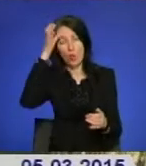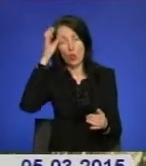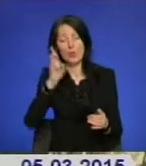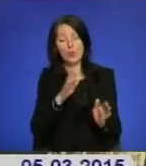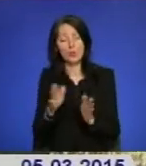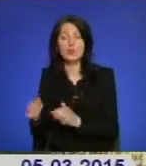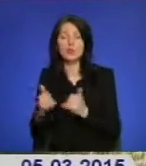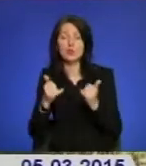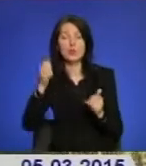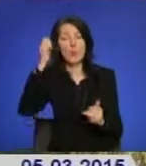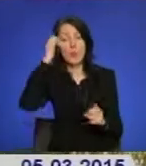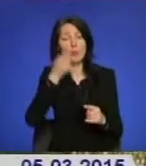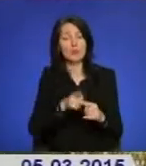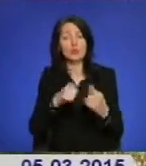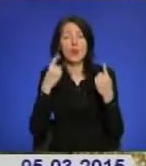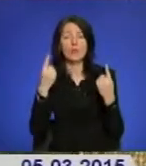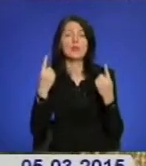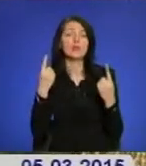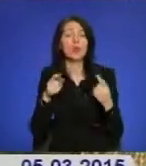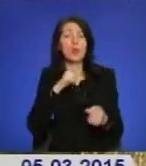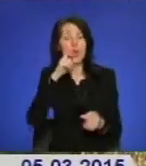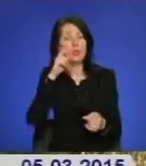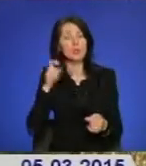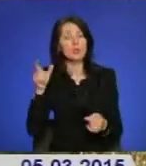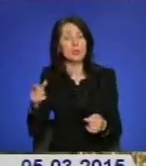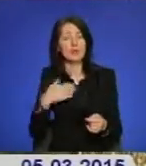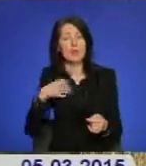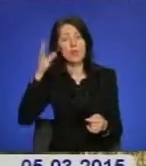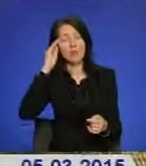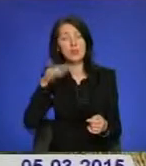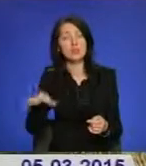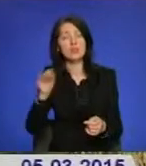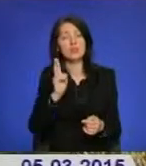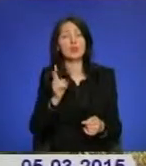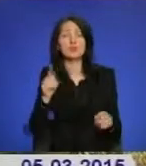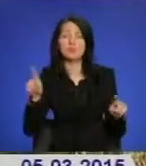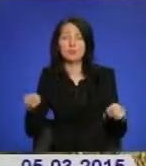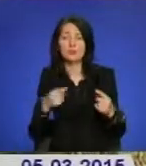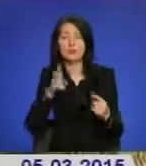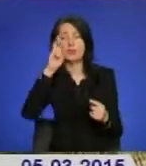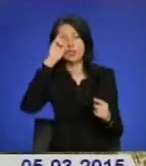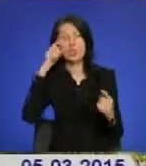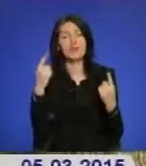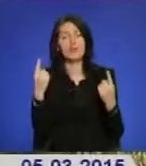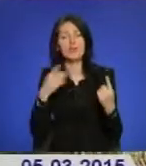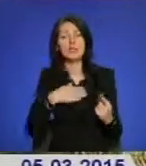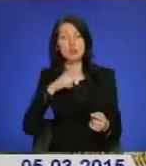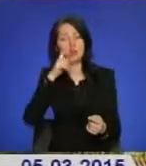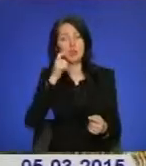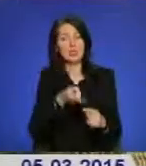вшановуємо пам'ять цього видатного Великого українця бо я вважаю всі хто творили державну велич нашої України Це є великі